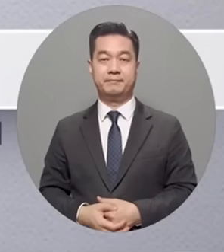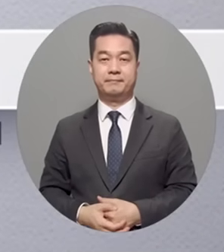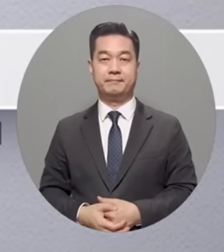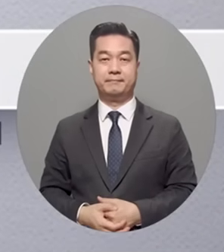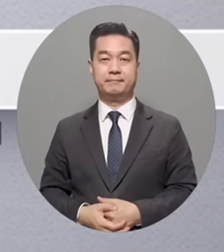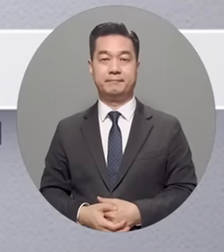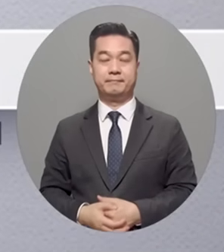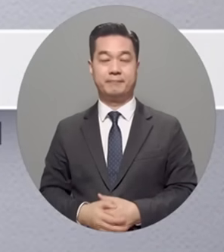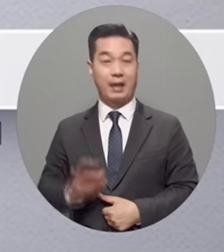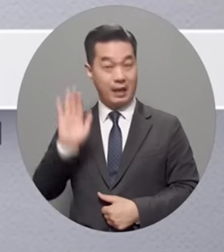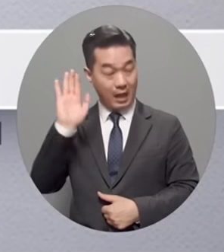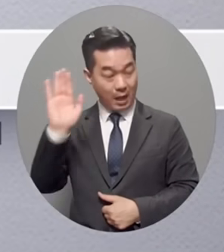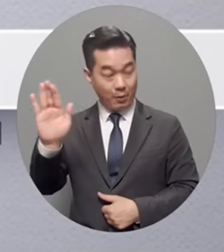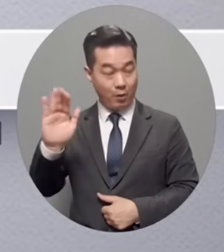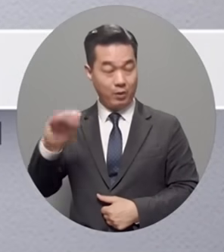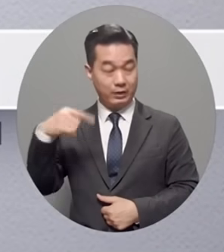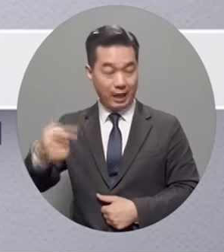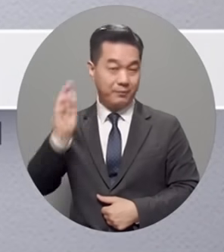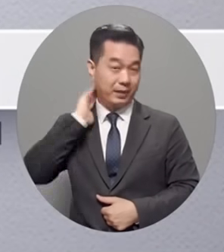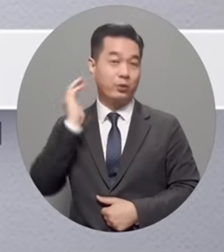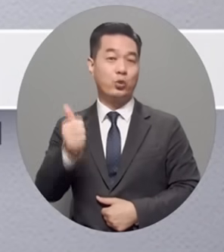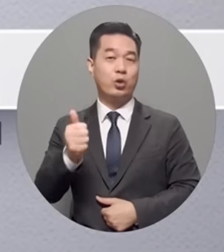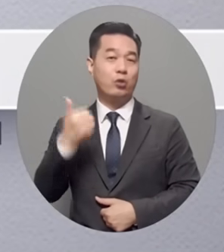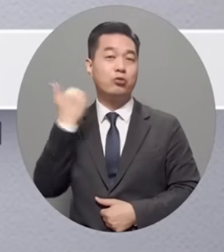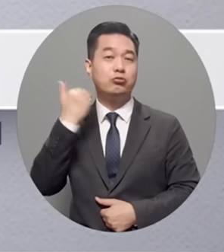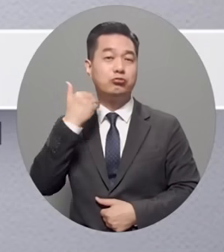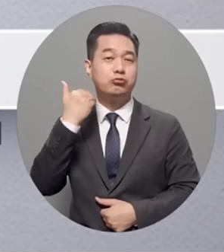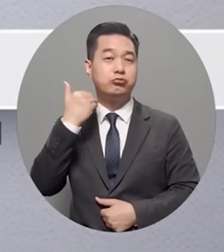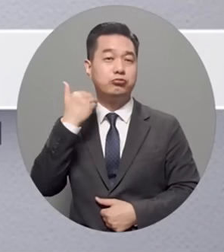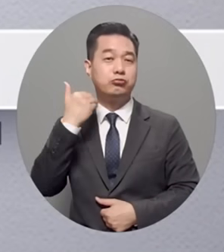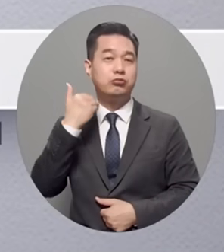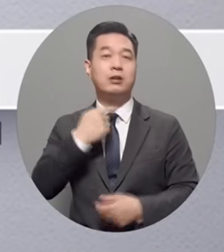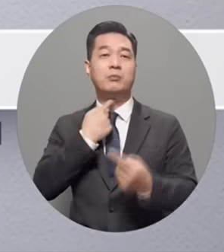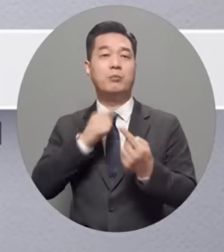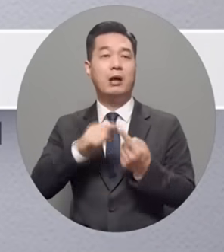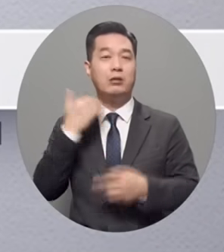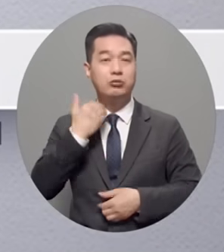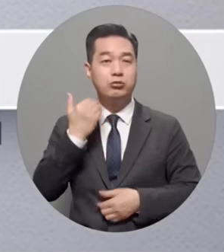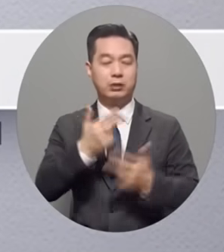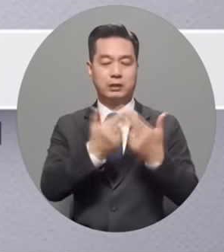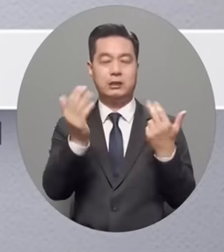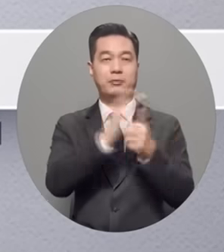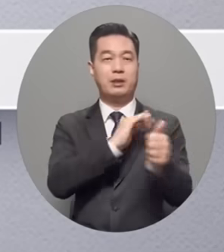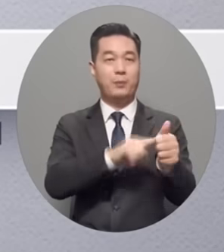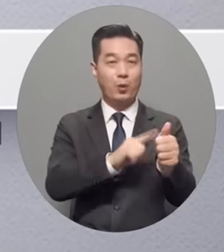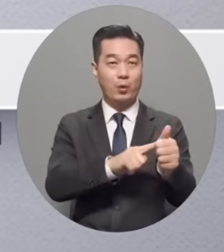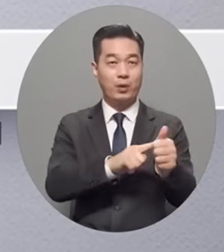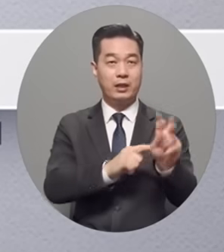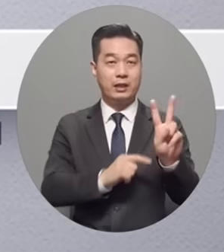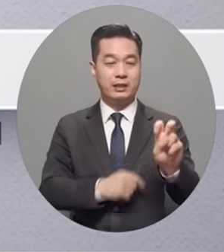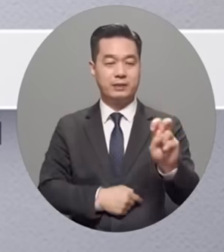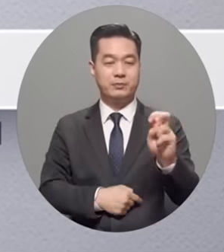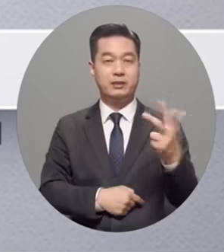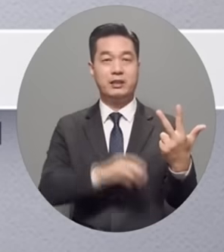차기 대통령 선거 후보로 누가 가장 낫다고 생각하느냐는 질문에는 이재명 민주당 대표가 27%,